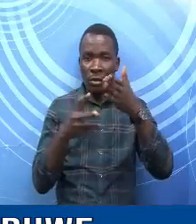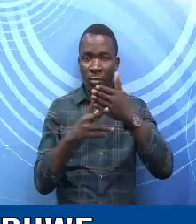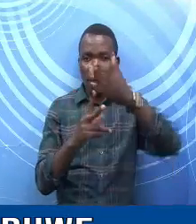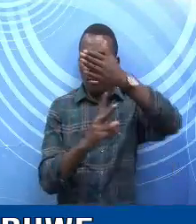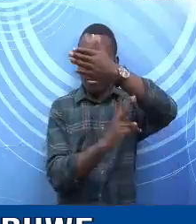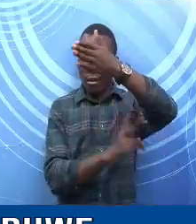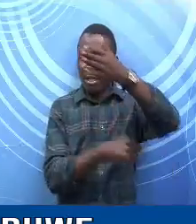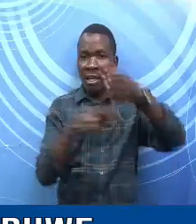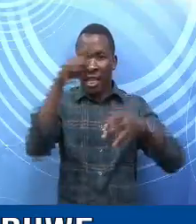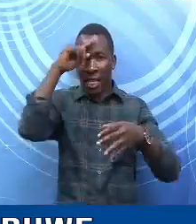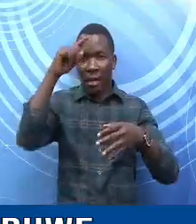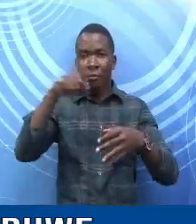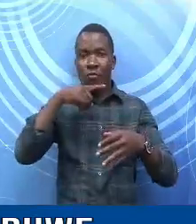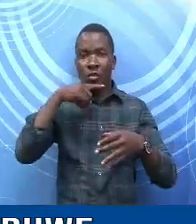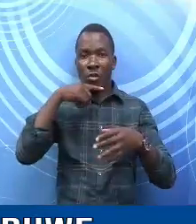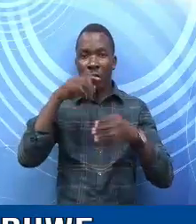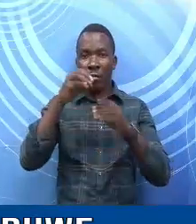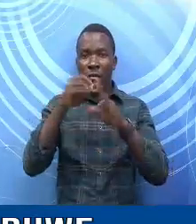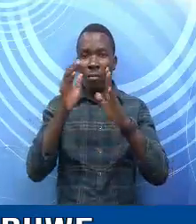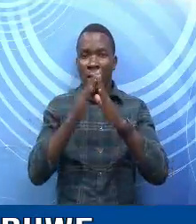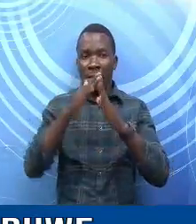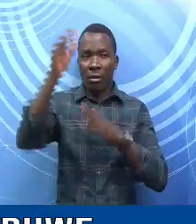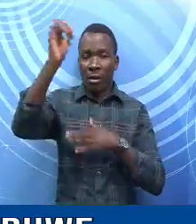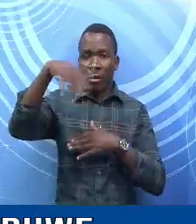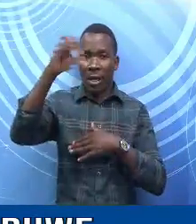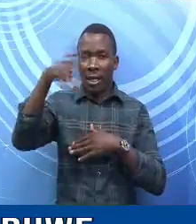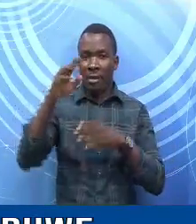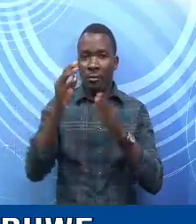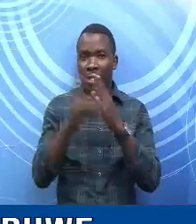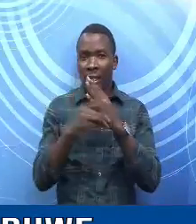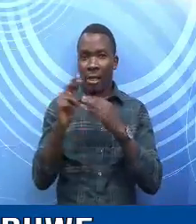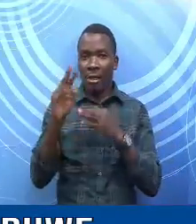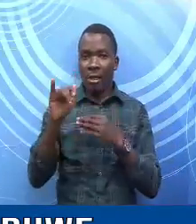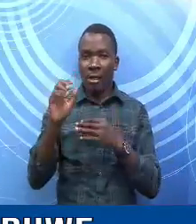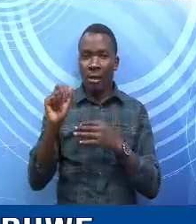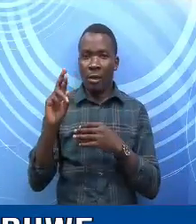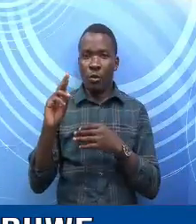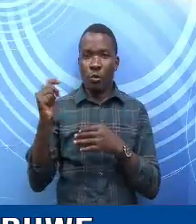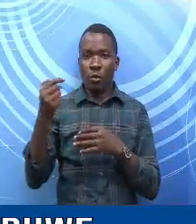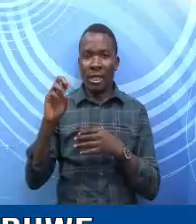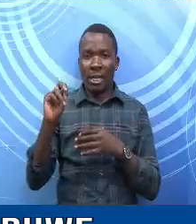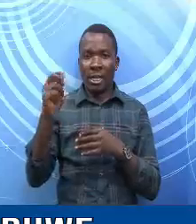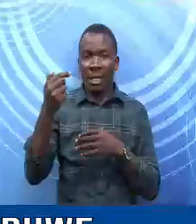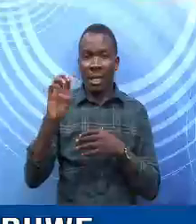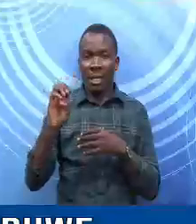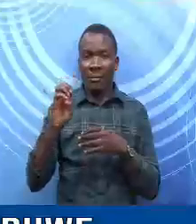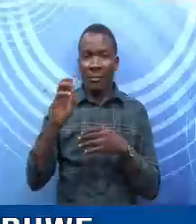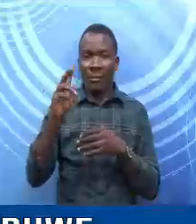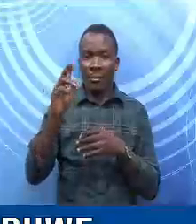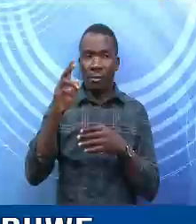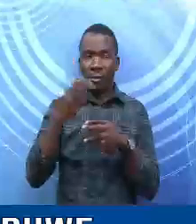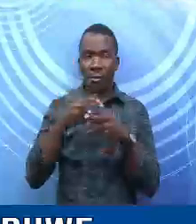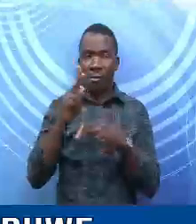Hanyabugogo hazwi nko kwa mirimo mu mujyi wa Kigali mu karere ka Nyarugenge, Ndindahiro Valence Papi.